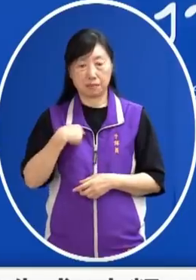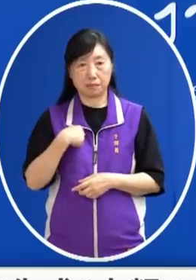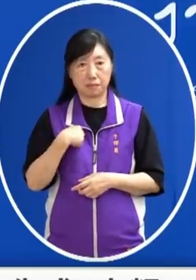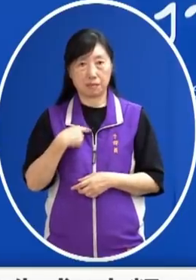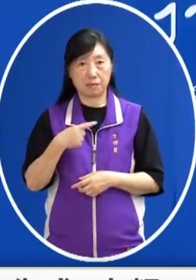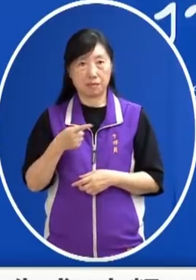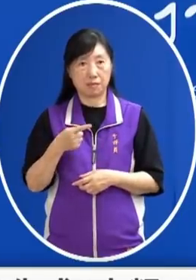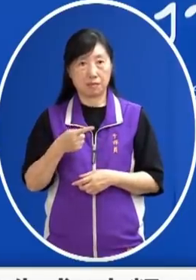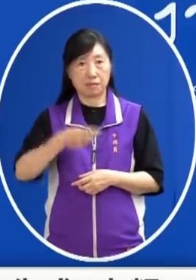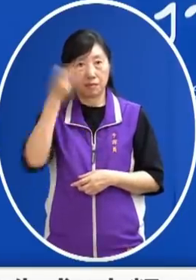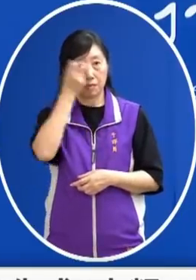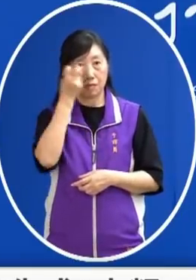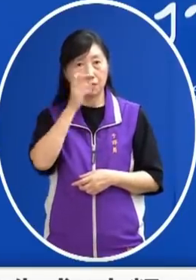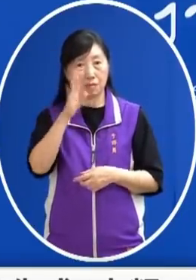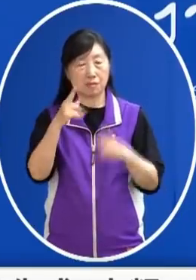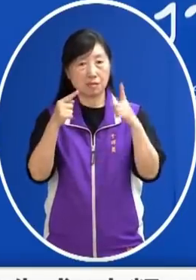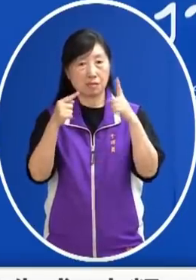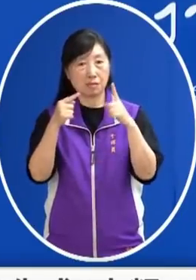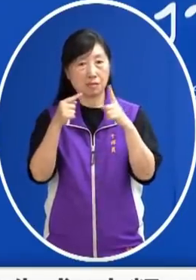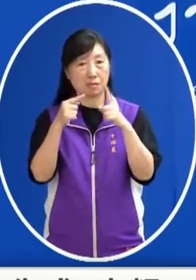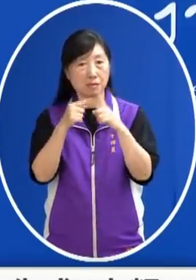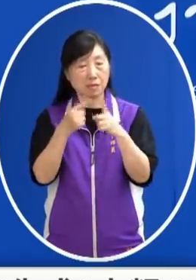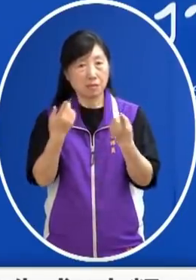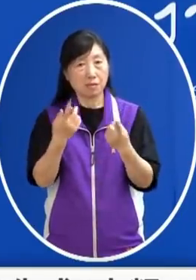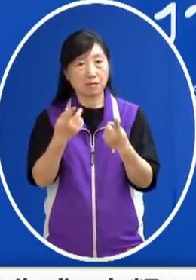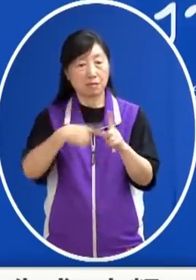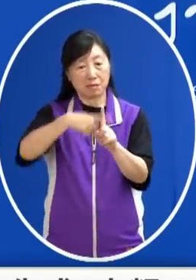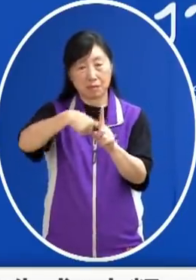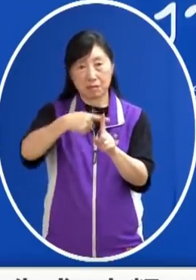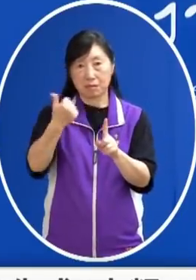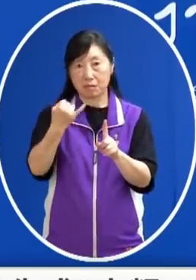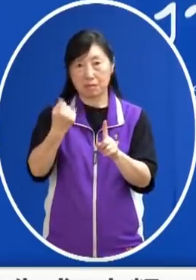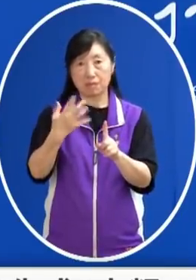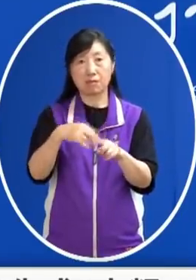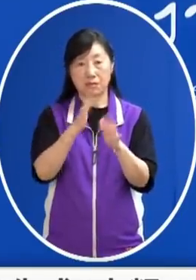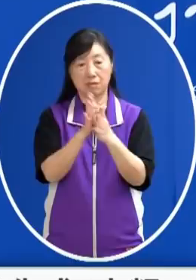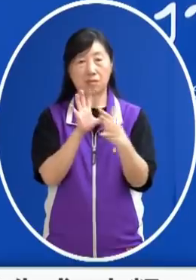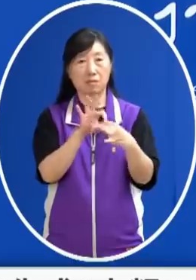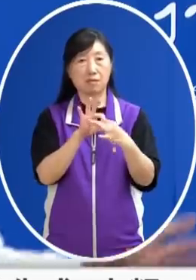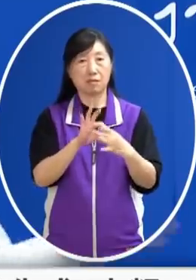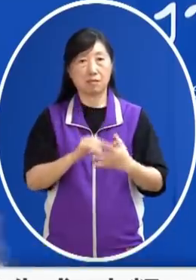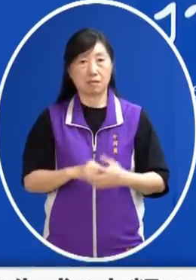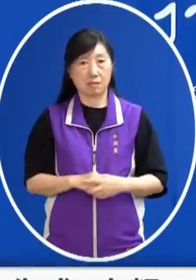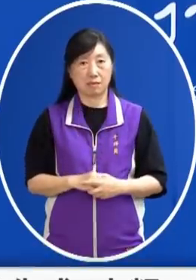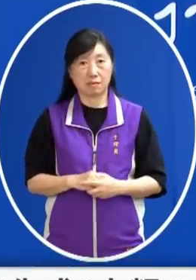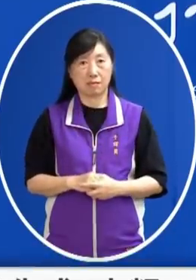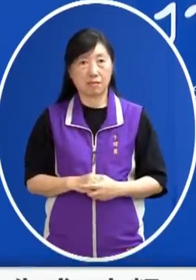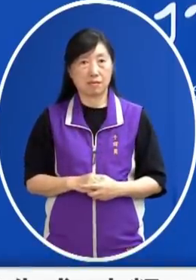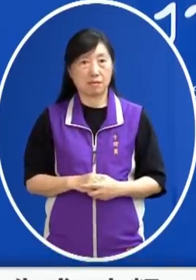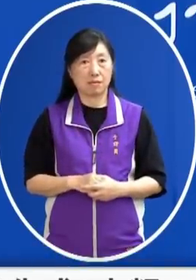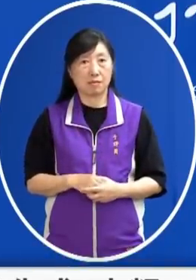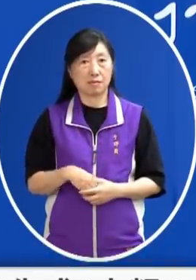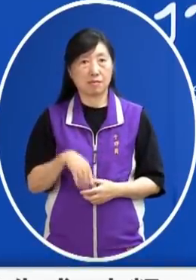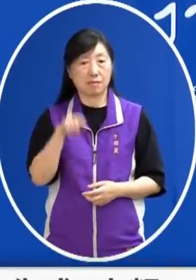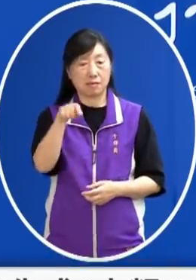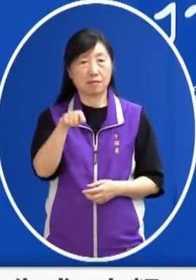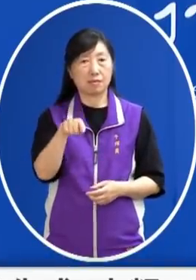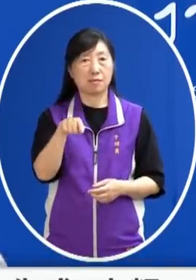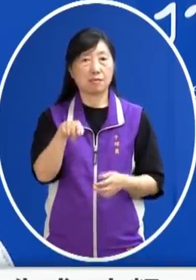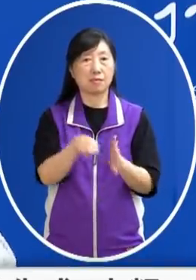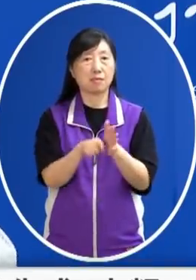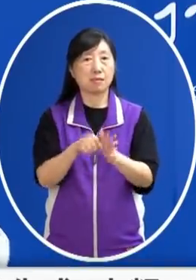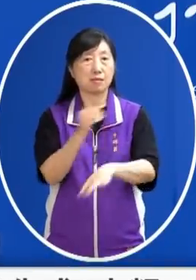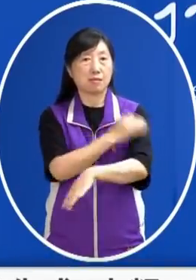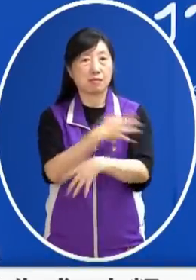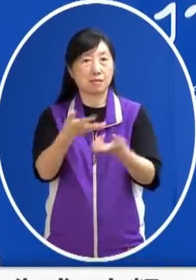的量能会不会影响到照顾的品质哦。那天陈部长也已经很